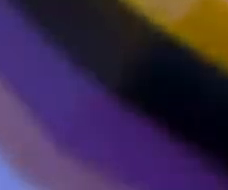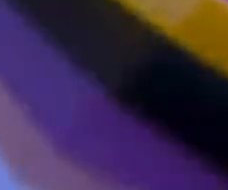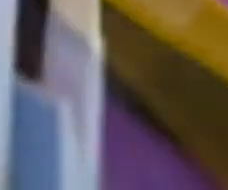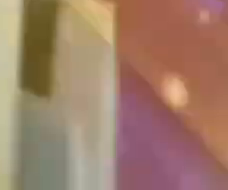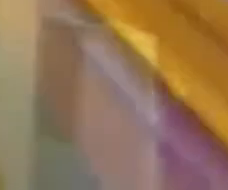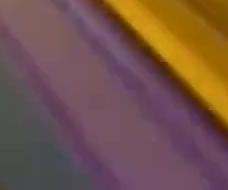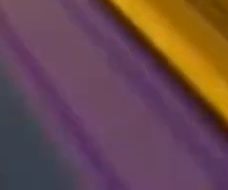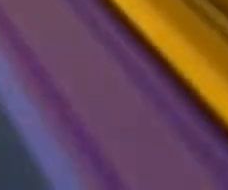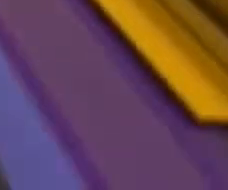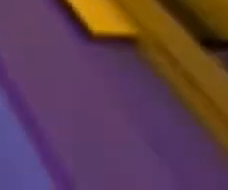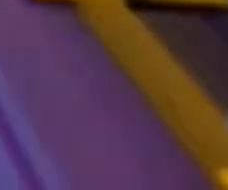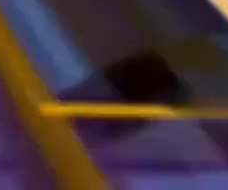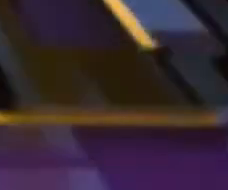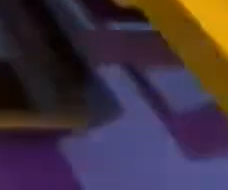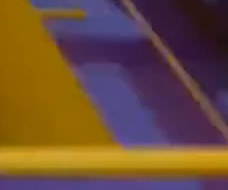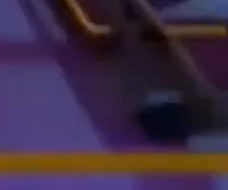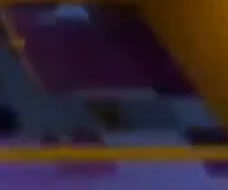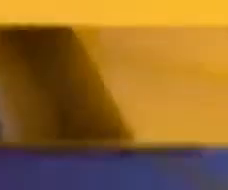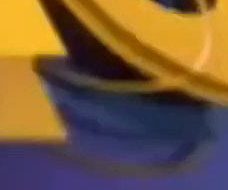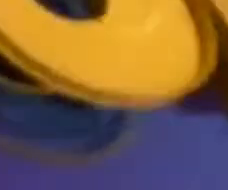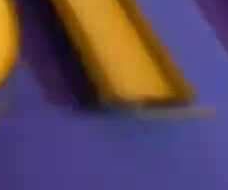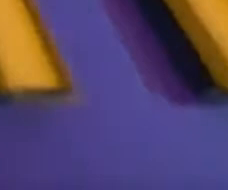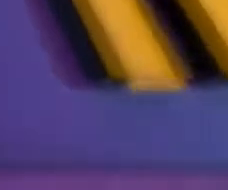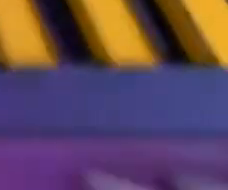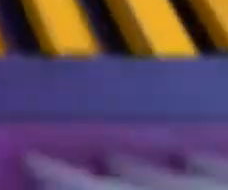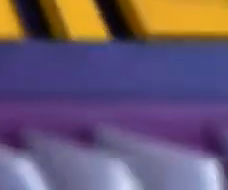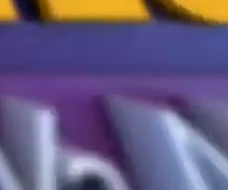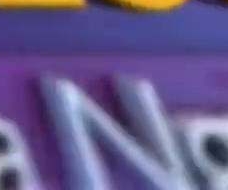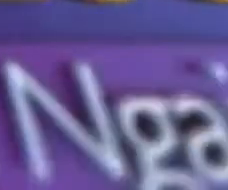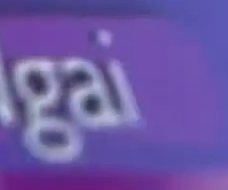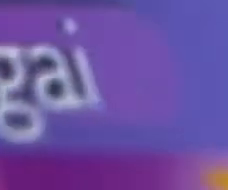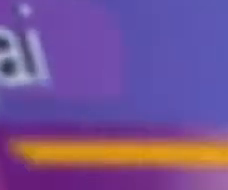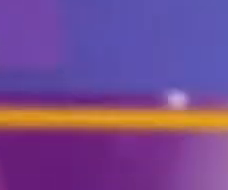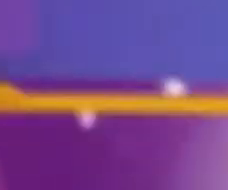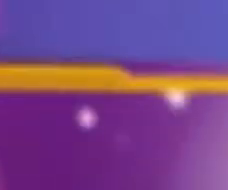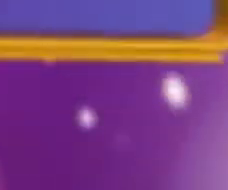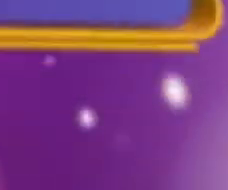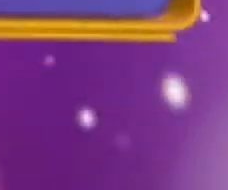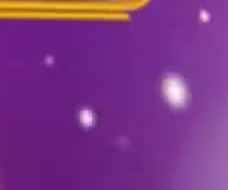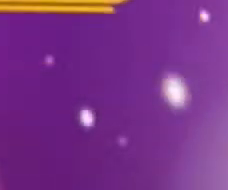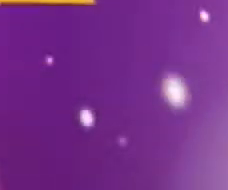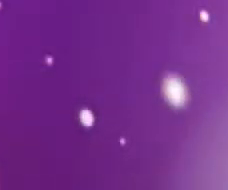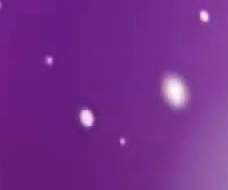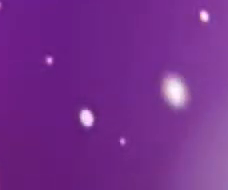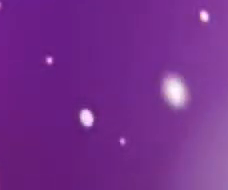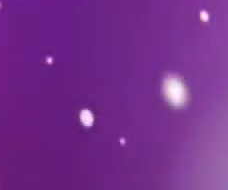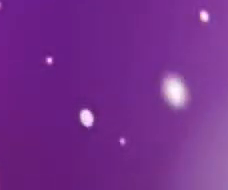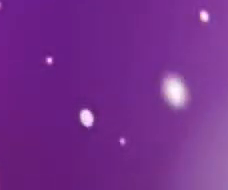Firas TV, Murata Wakai.